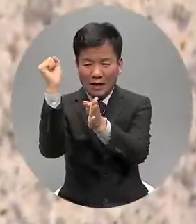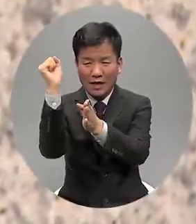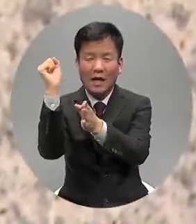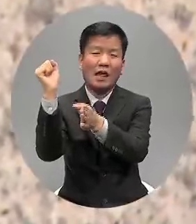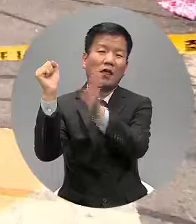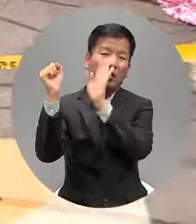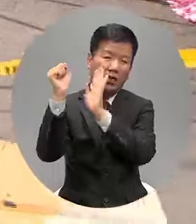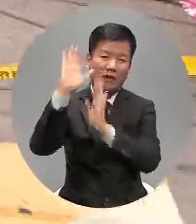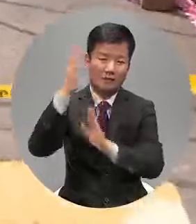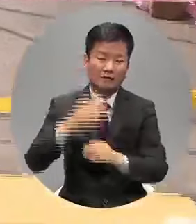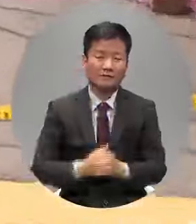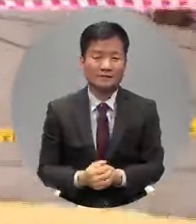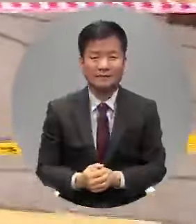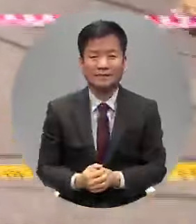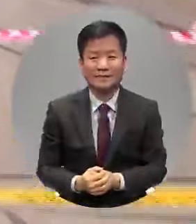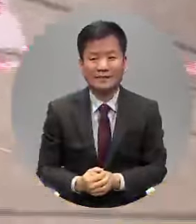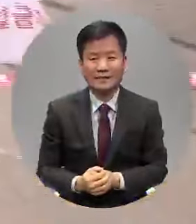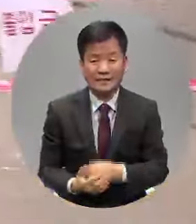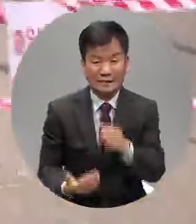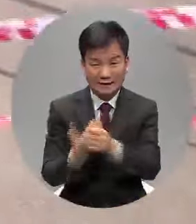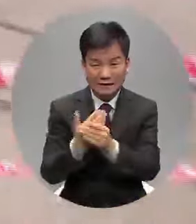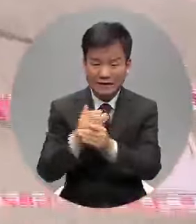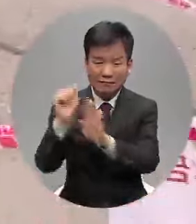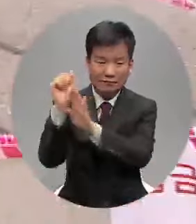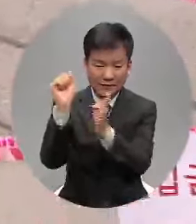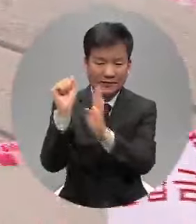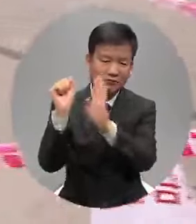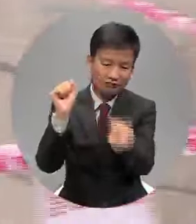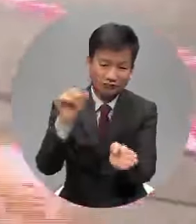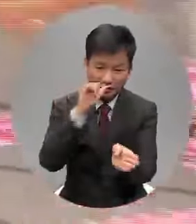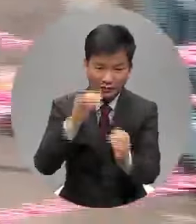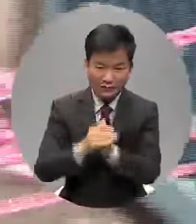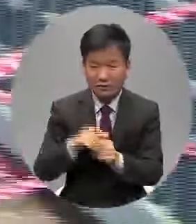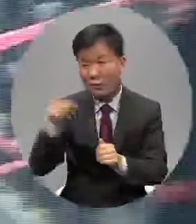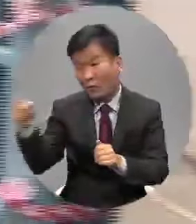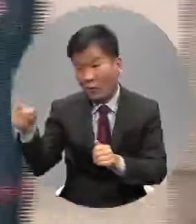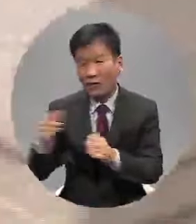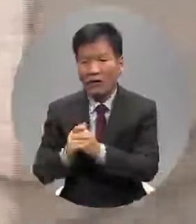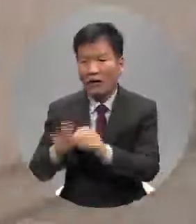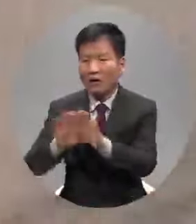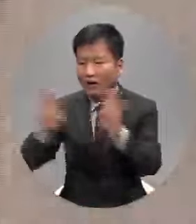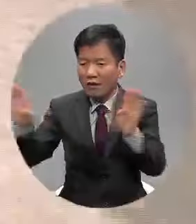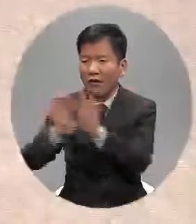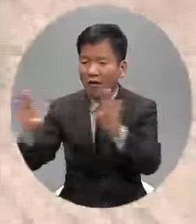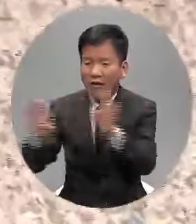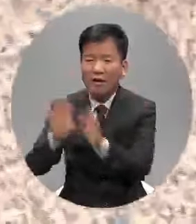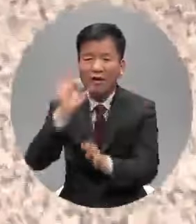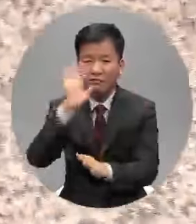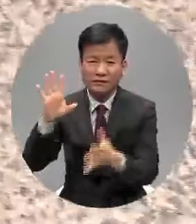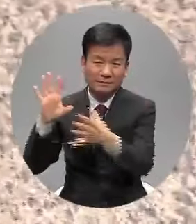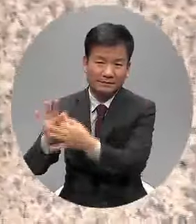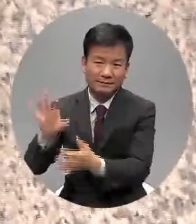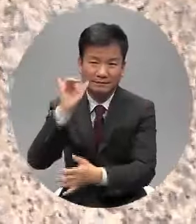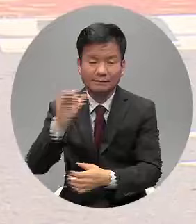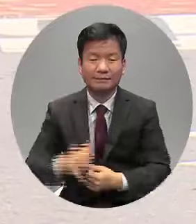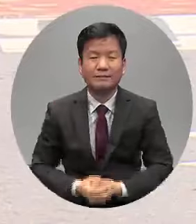겁니다. 사고가 난 문은 경첩에서 빠져 쓰러져 있고 반대쪽 문은 아예 열고 닫을 수 없게 잠겨